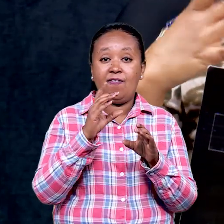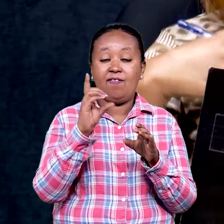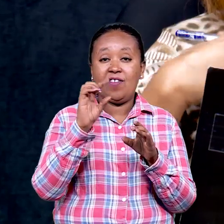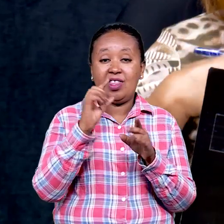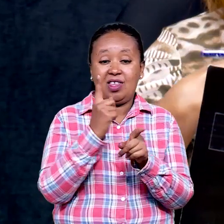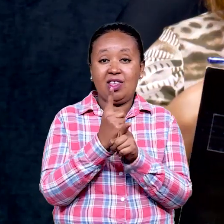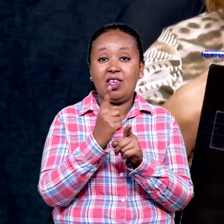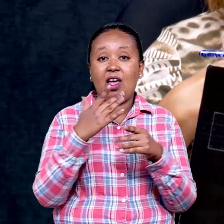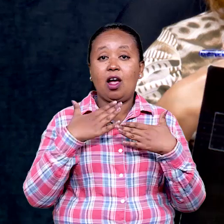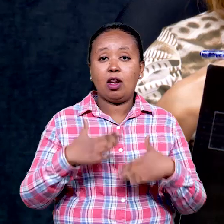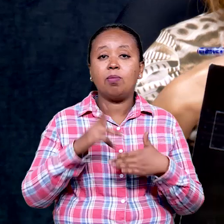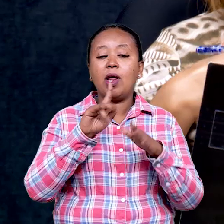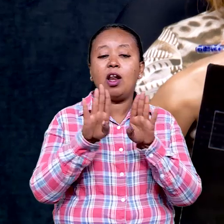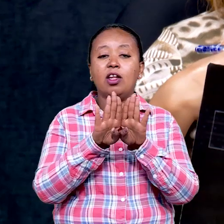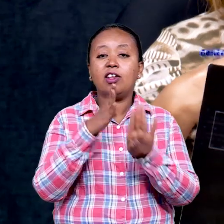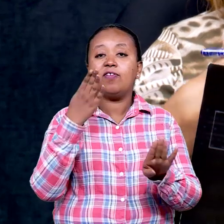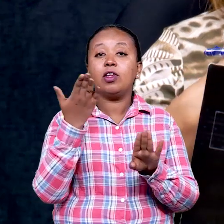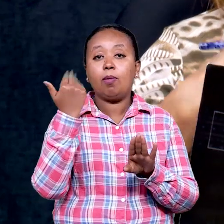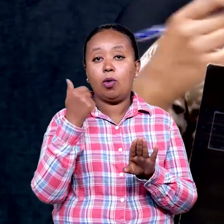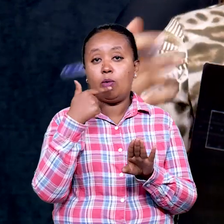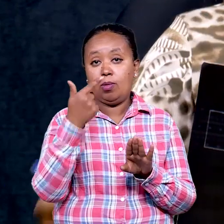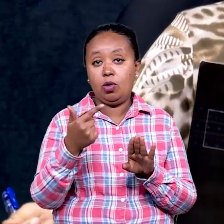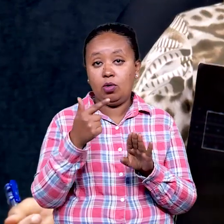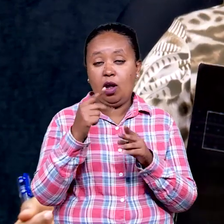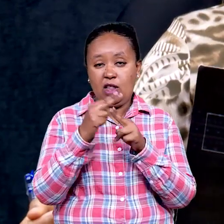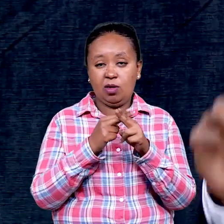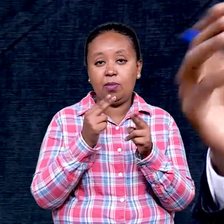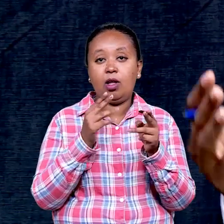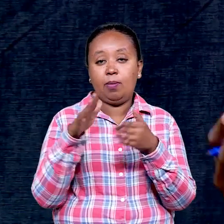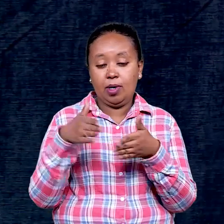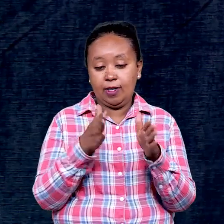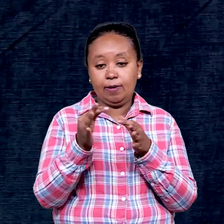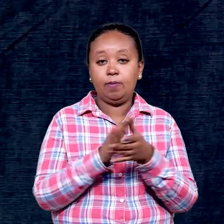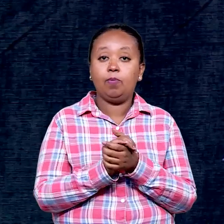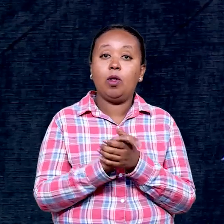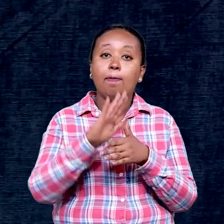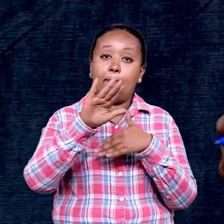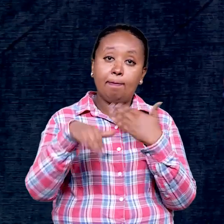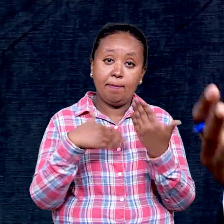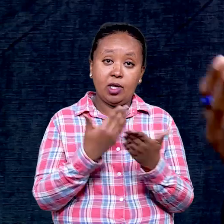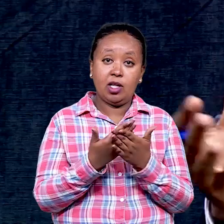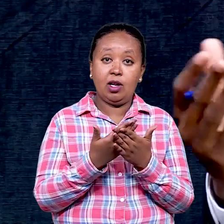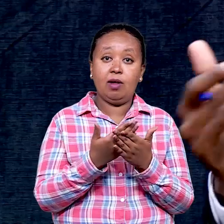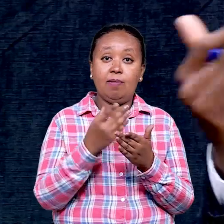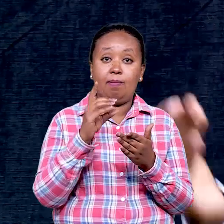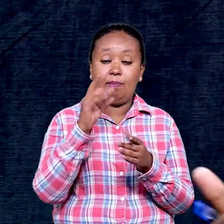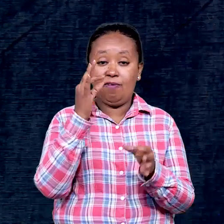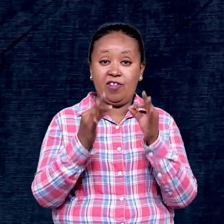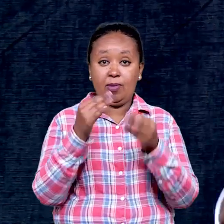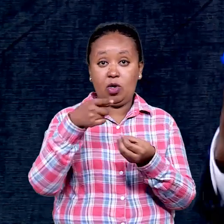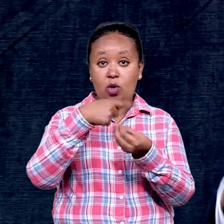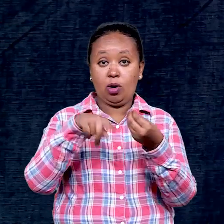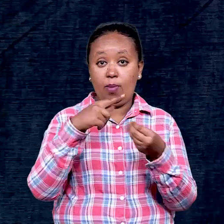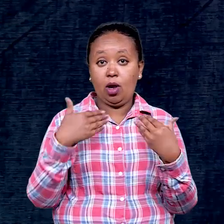ያክል ክፍት ነበሩ የሚለውን እስቲ አጠር ባለ መንገድ በአጠቃላይ በፍትህ በተለይ በፍርድ ቤቶች አካባቢ